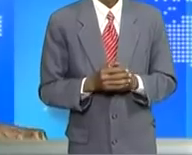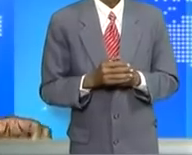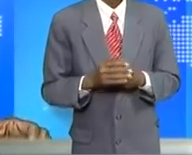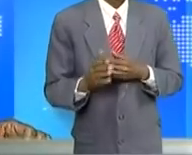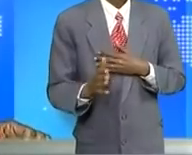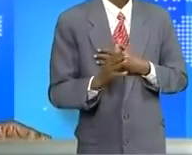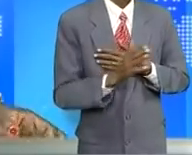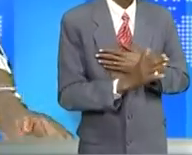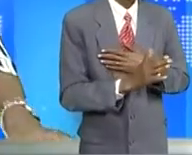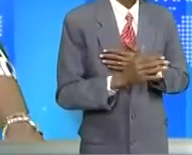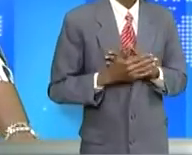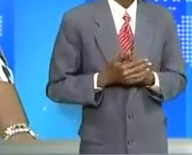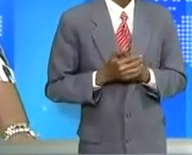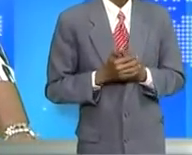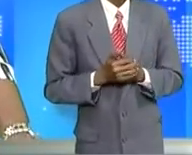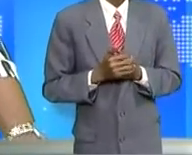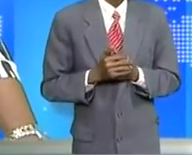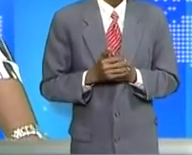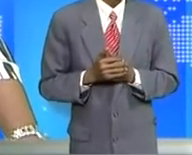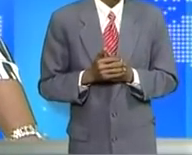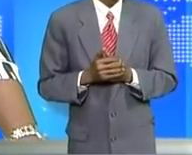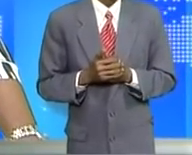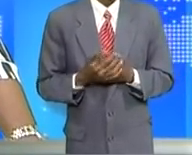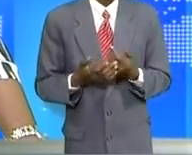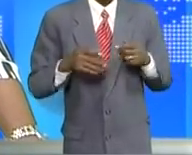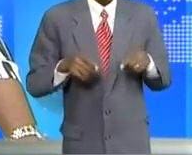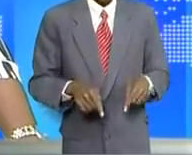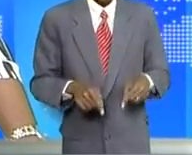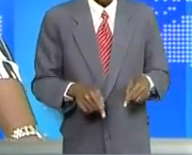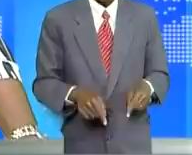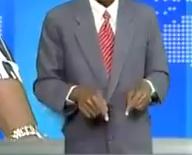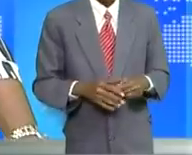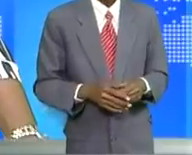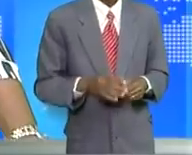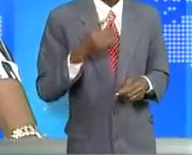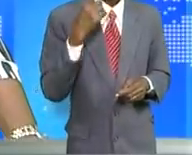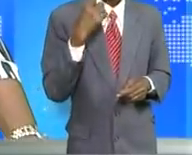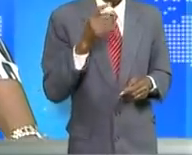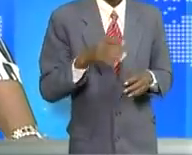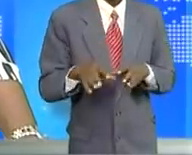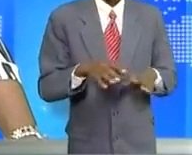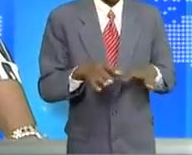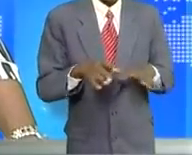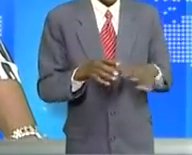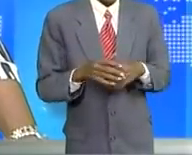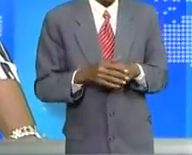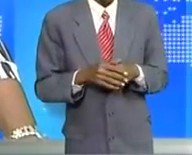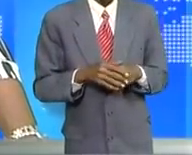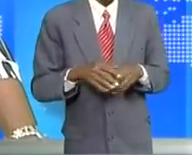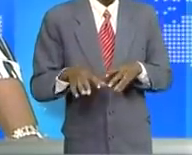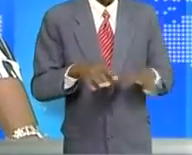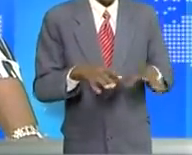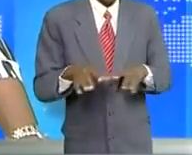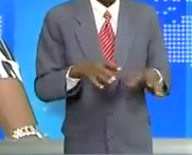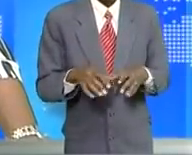Je l'ai dit au sommaire, une folle rumeur a couru hier dans la soirée annonçant le décès du cardinal Laurent Monsengwo Passigna. Selon